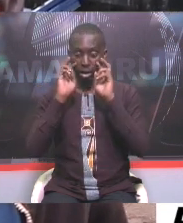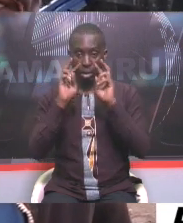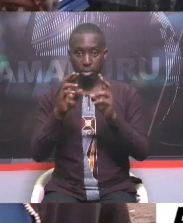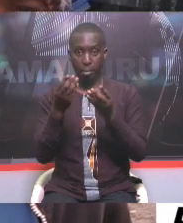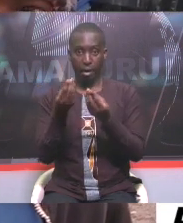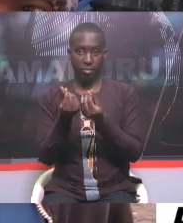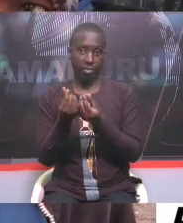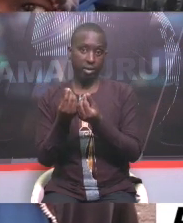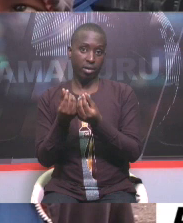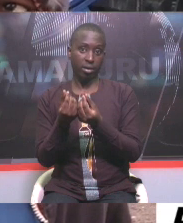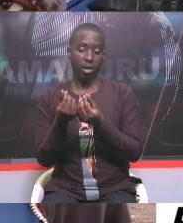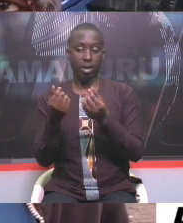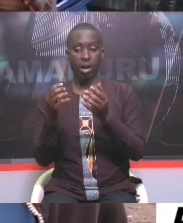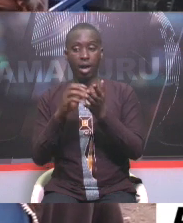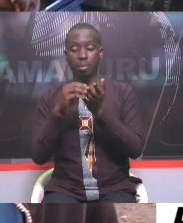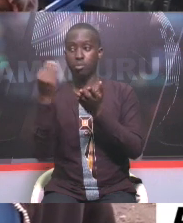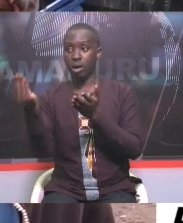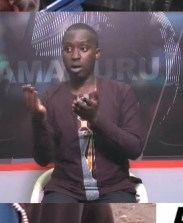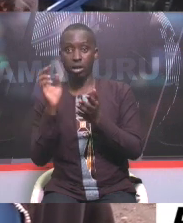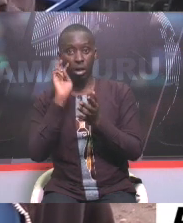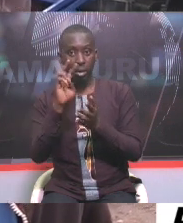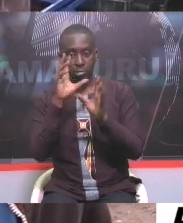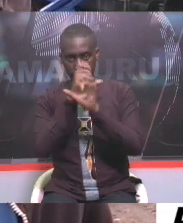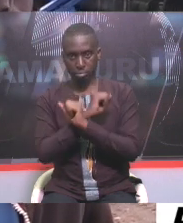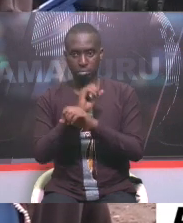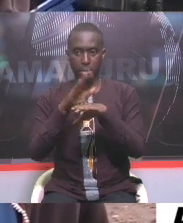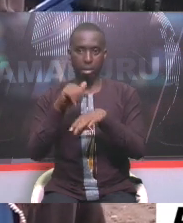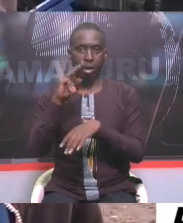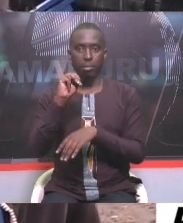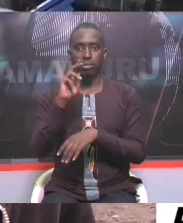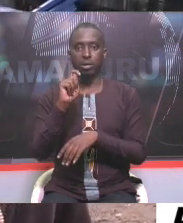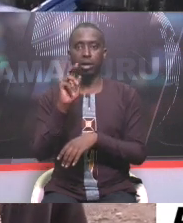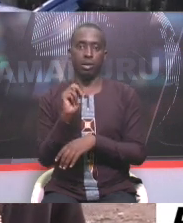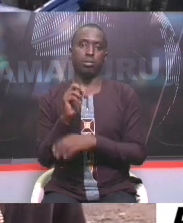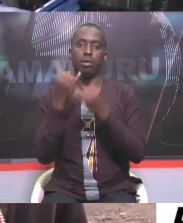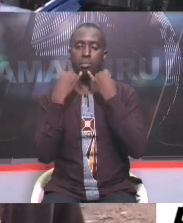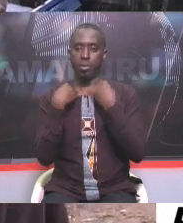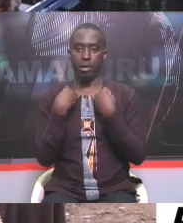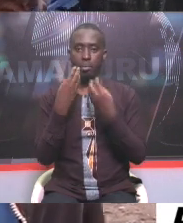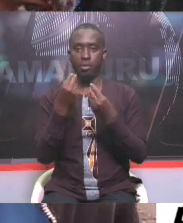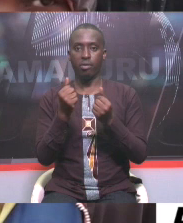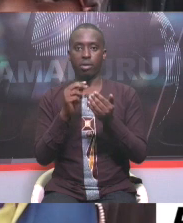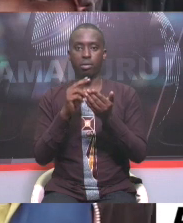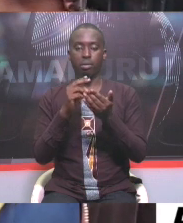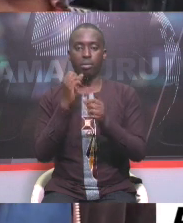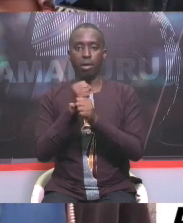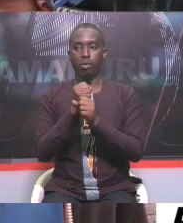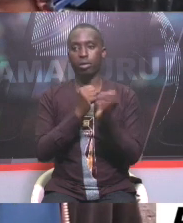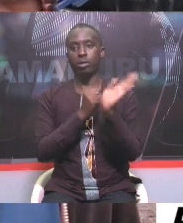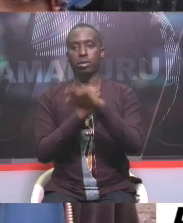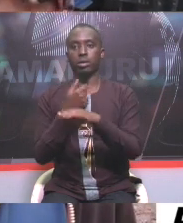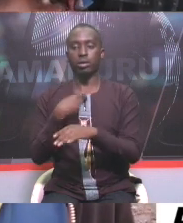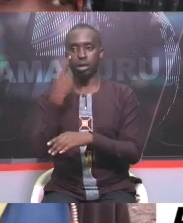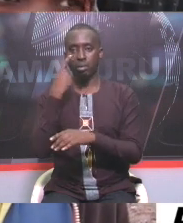mafaranga nayabikura ngiye kuyareba ndayabura mbamagaye kuri MTN barambwira ngo bayakoreye rivasi ngo